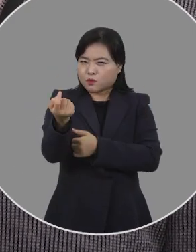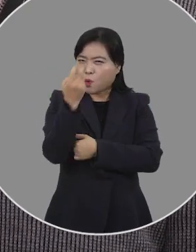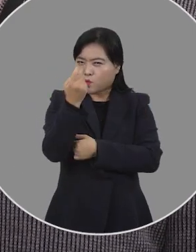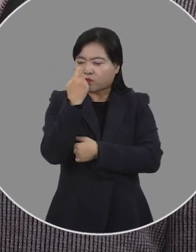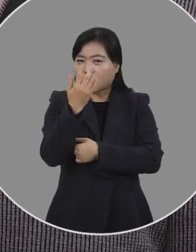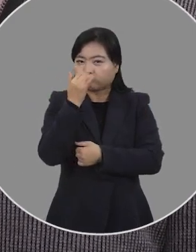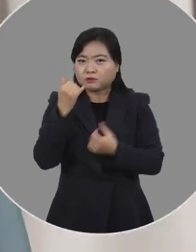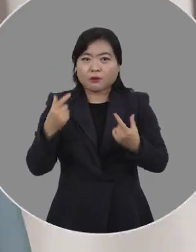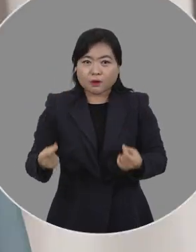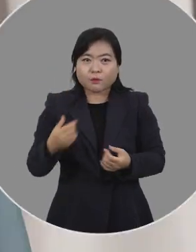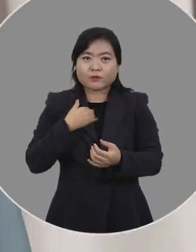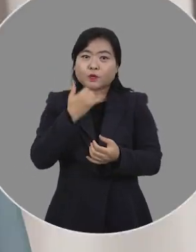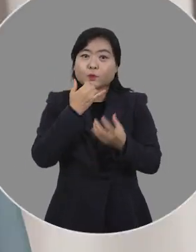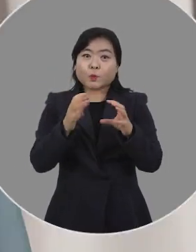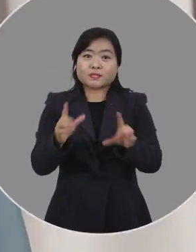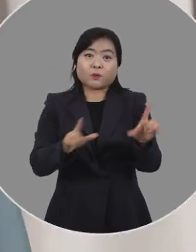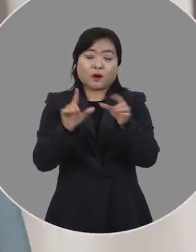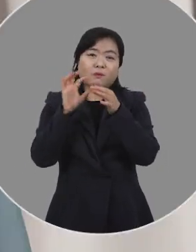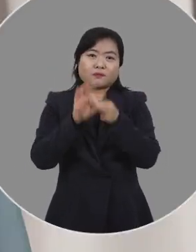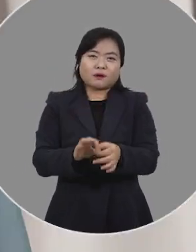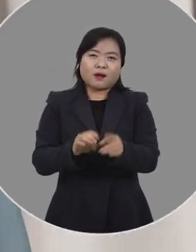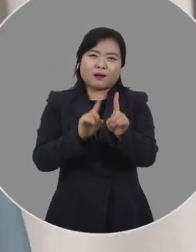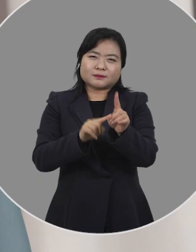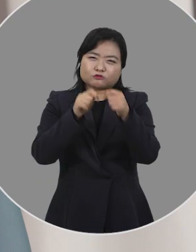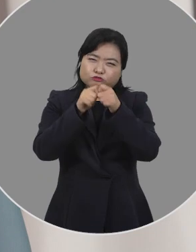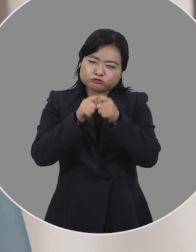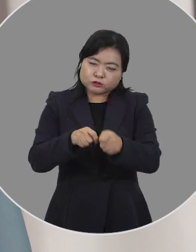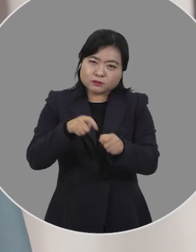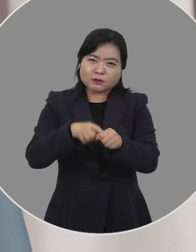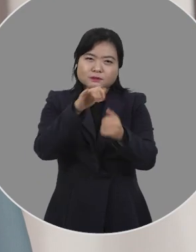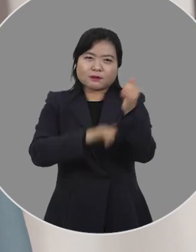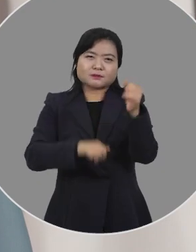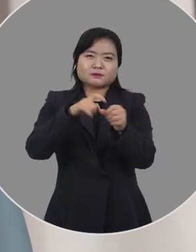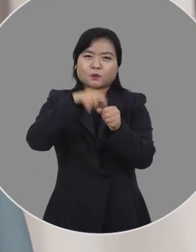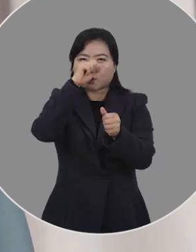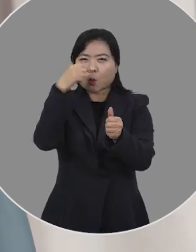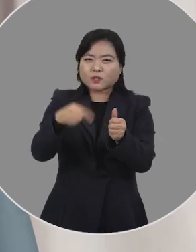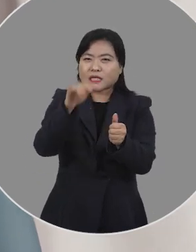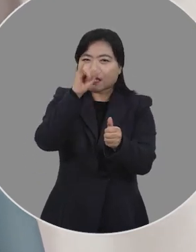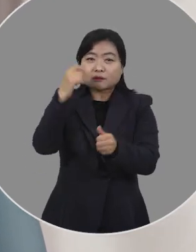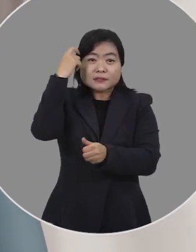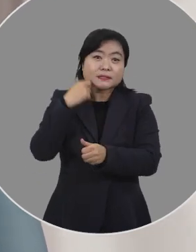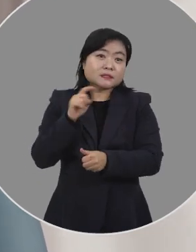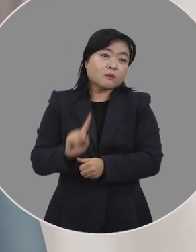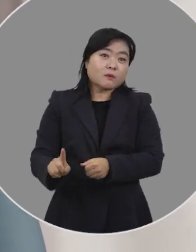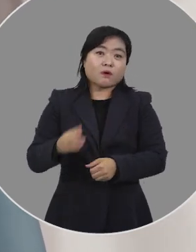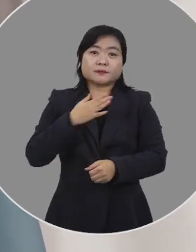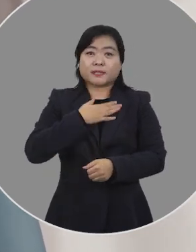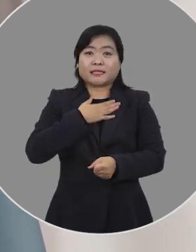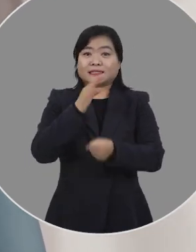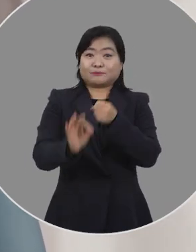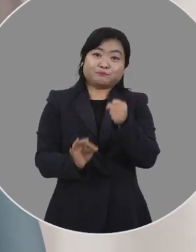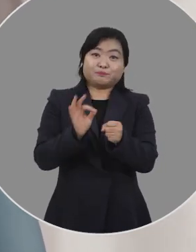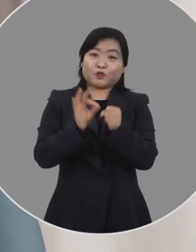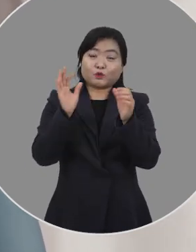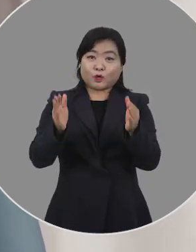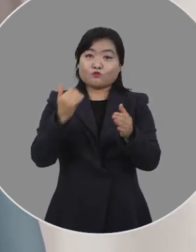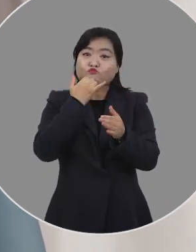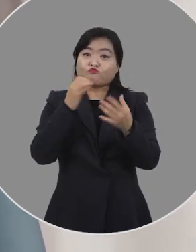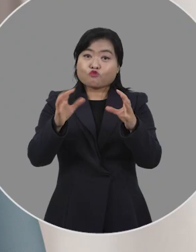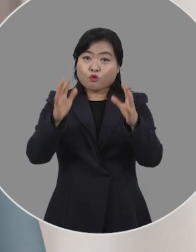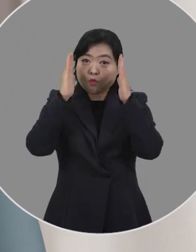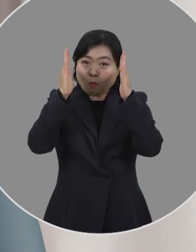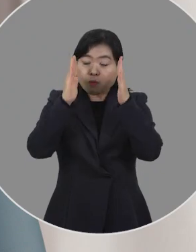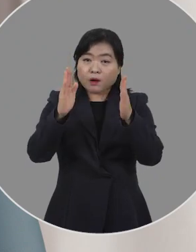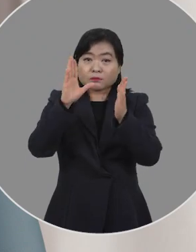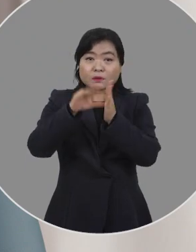독일 생활하면서 또 한 가지 아주 정말로 구체적으로 역사적 교훈이 있다고 느낀 것은 제가 10년 동안 유학을